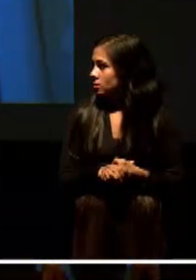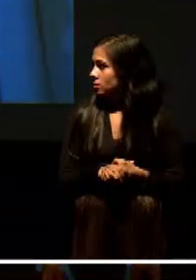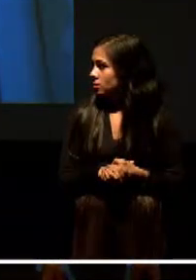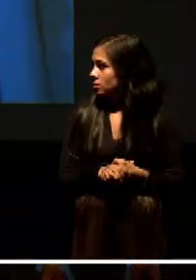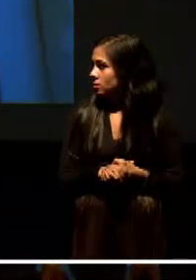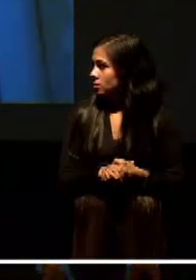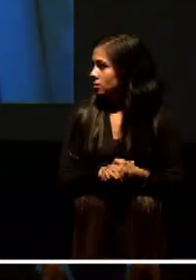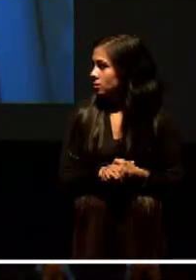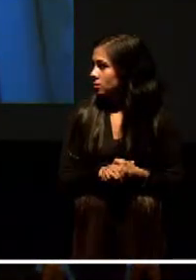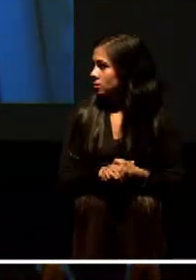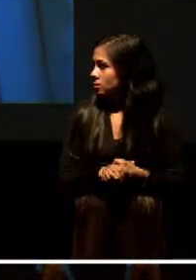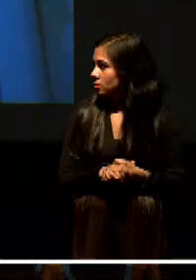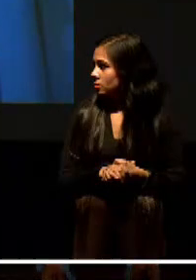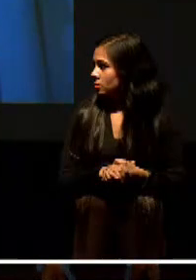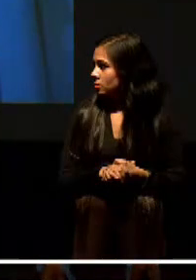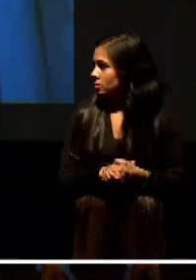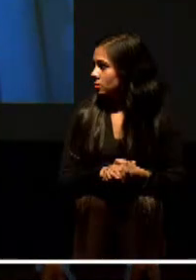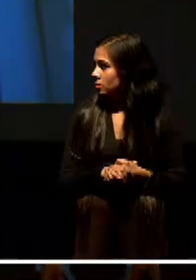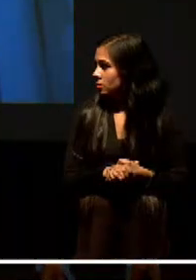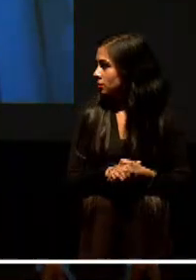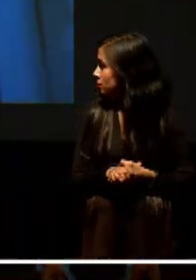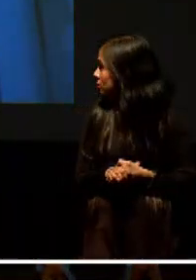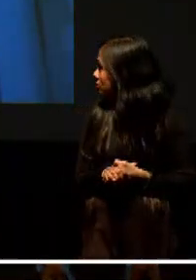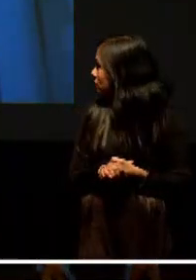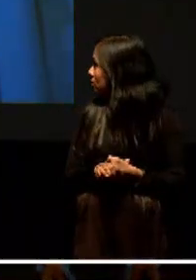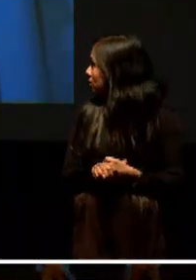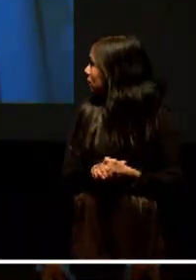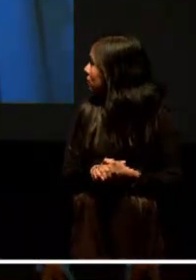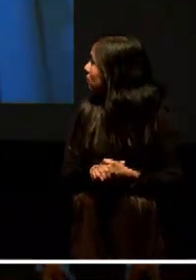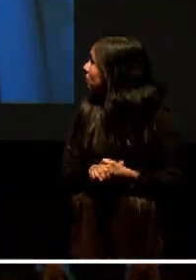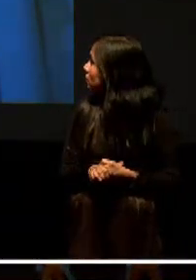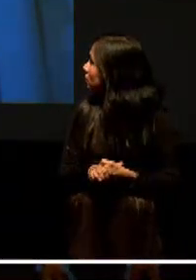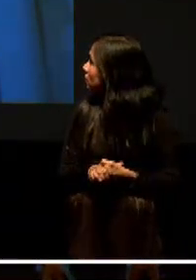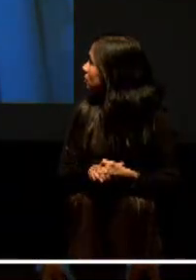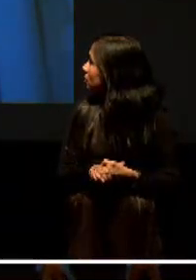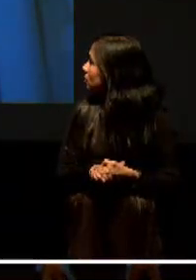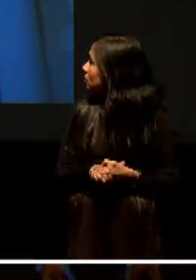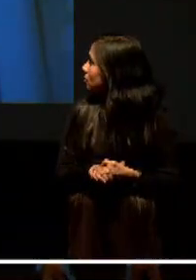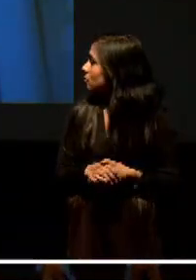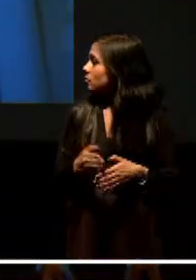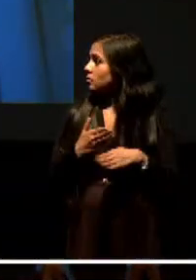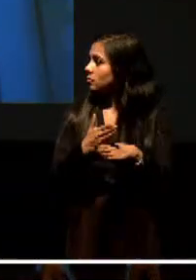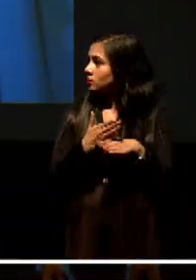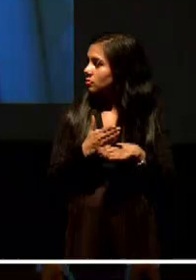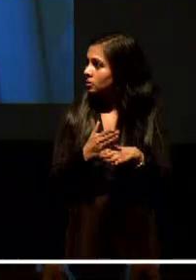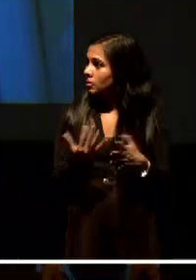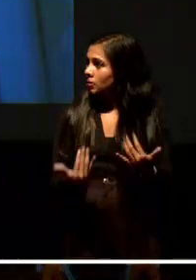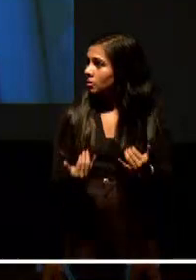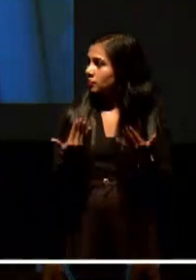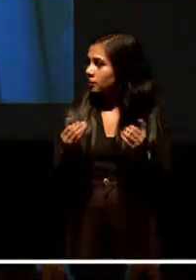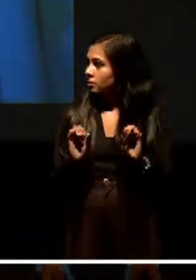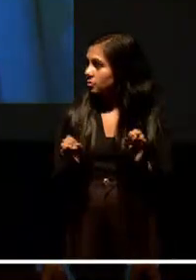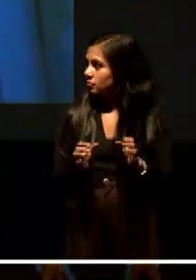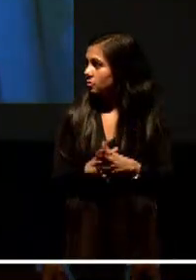back to you कि अभी uplink में थोड़ा problem है, तो शायद हाँ हम जी। स्क्रीन शेयर का अभी नहीं कर पाएंगे आपसे, बट येस आई विल सी, अगर हम कर पाते हैं